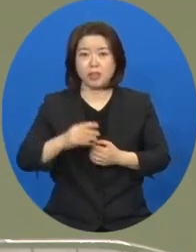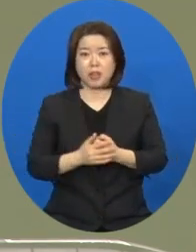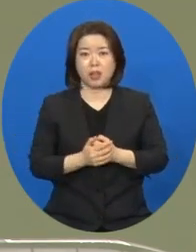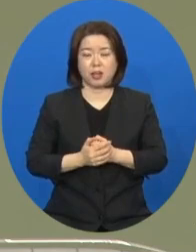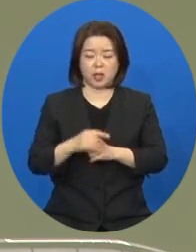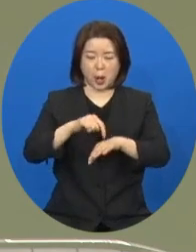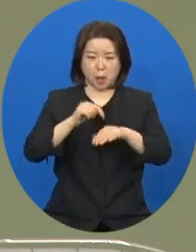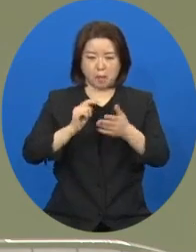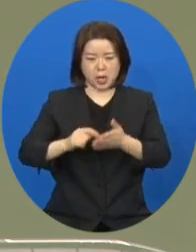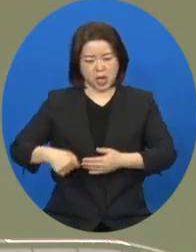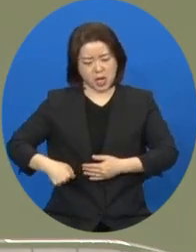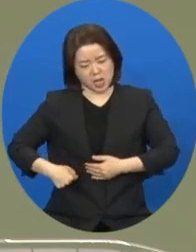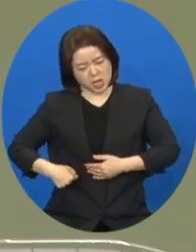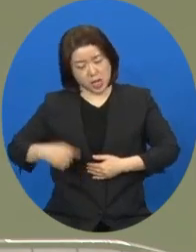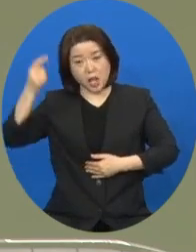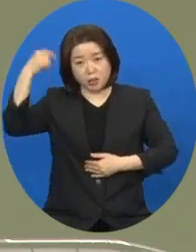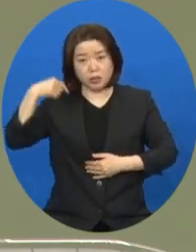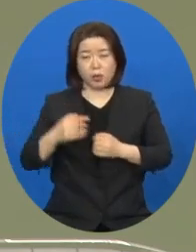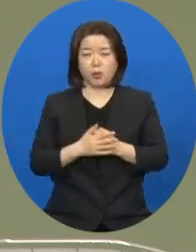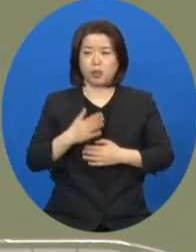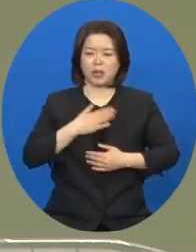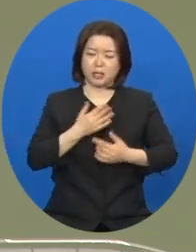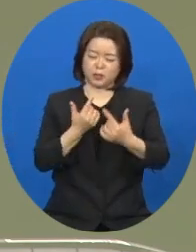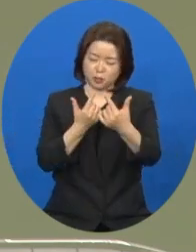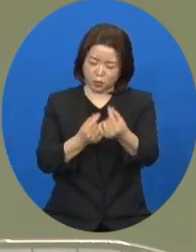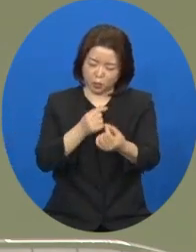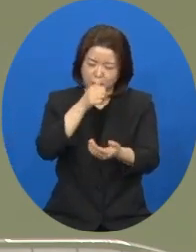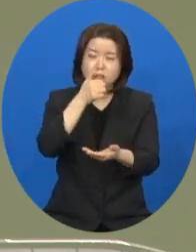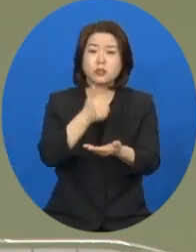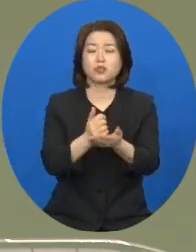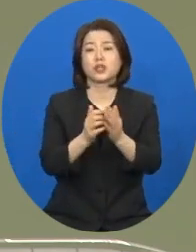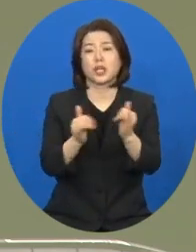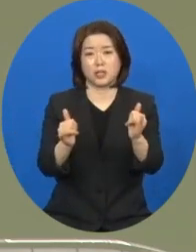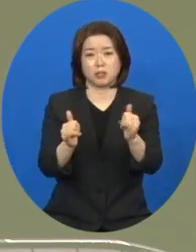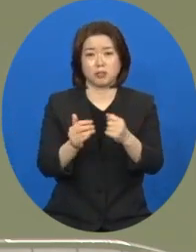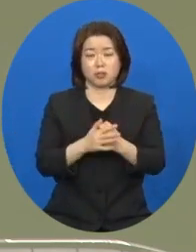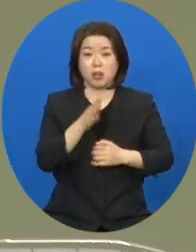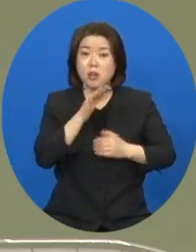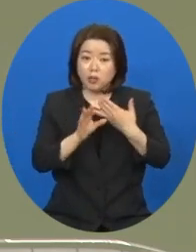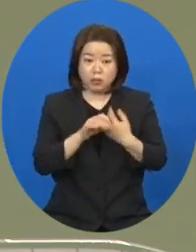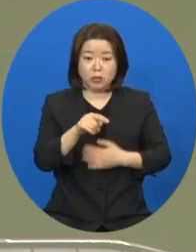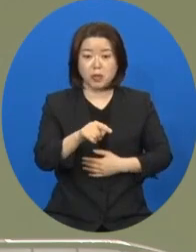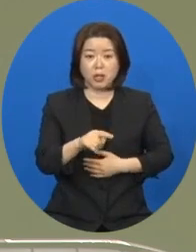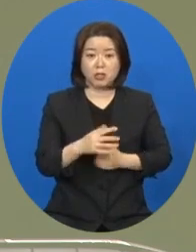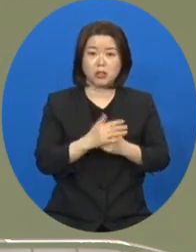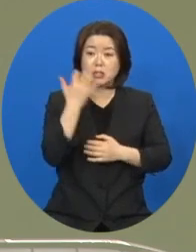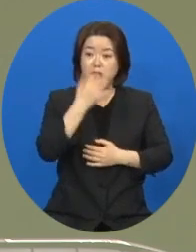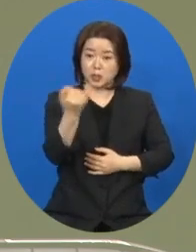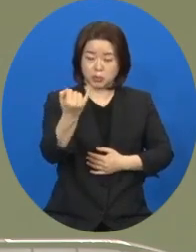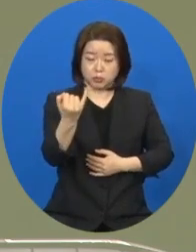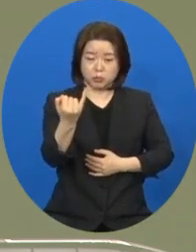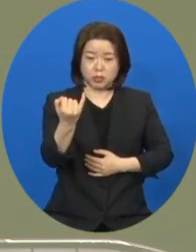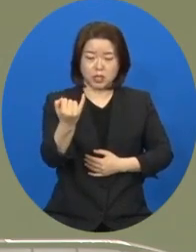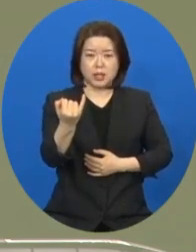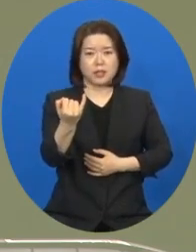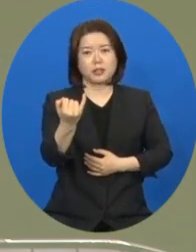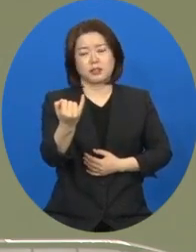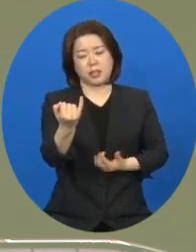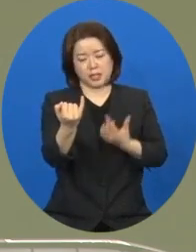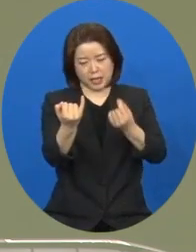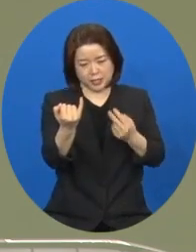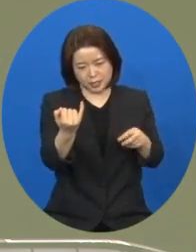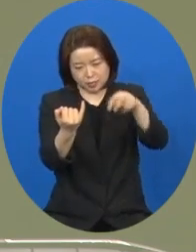마음의 죄책감을 느꼈어요. 나도 죄인이지. 아, 그러면 이 가늠한 여인 그 자리에 같이 무릎